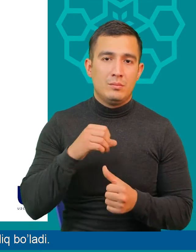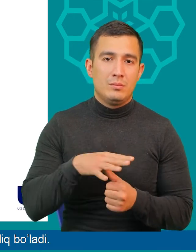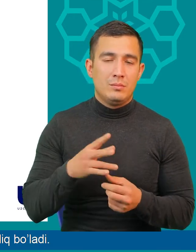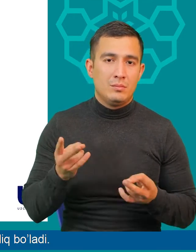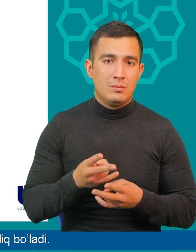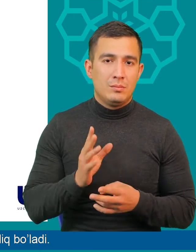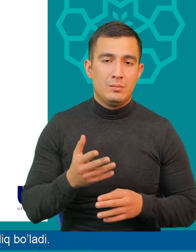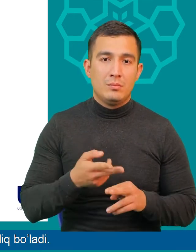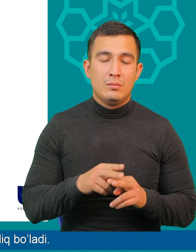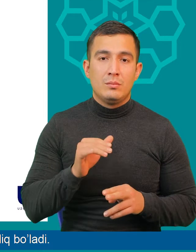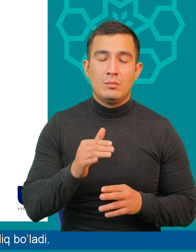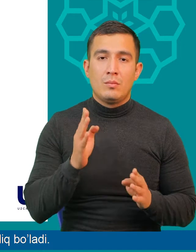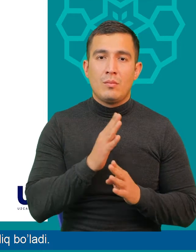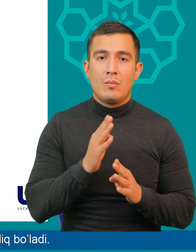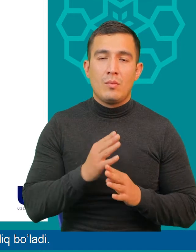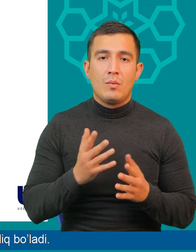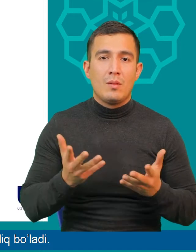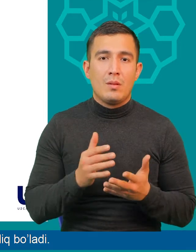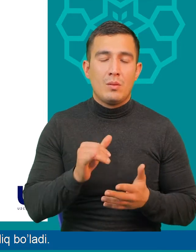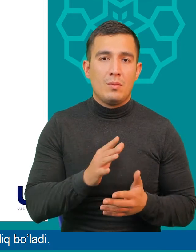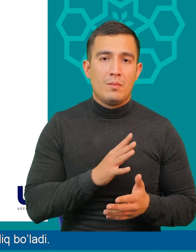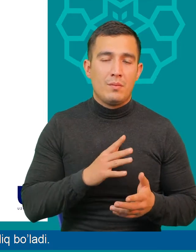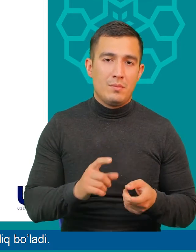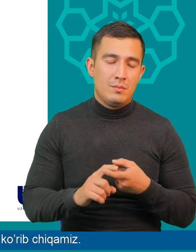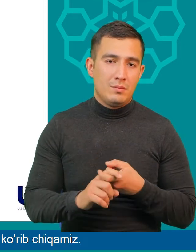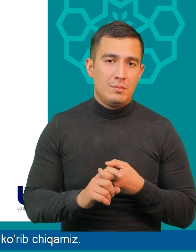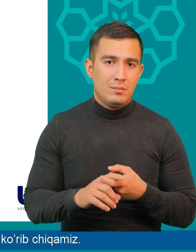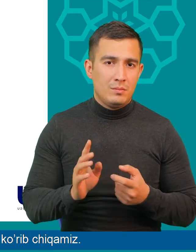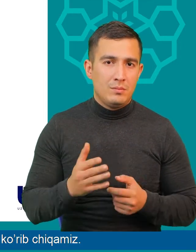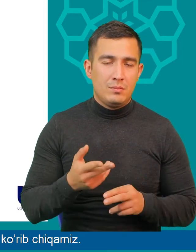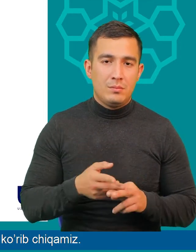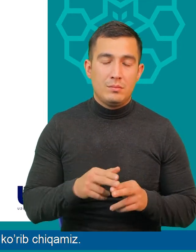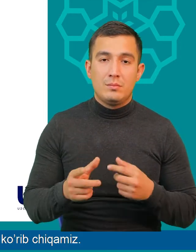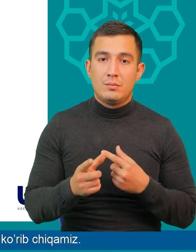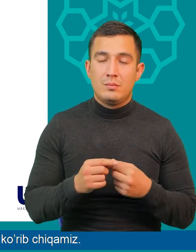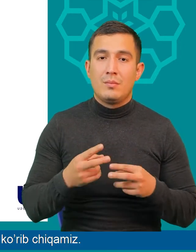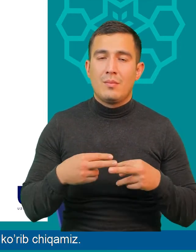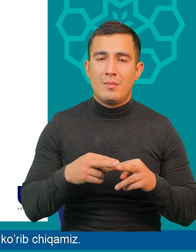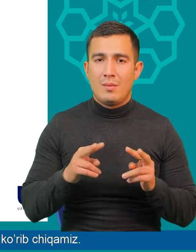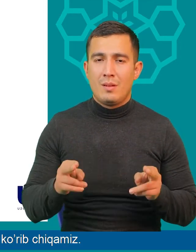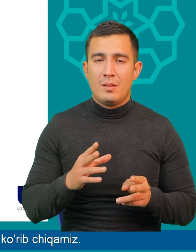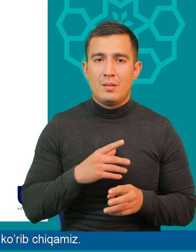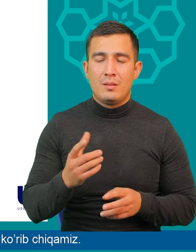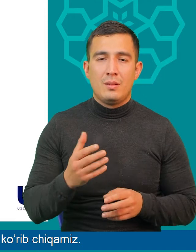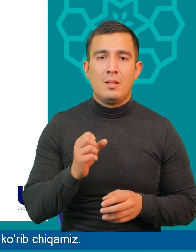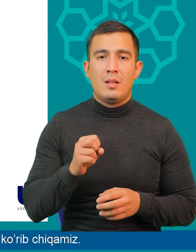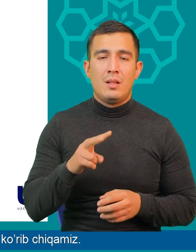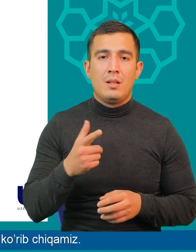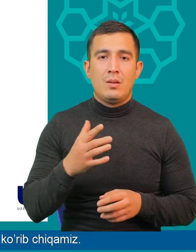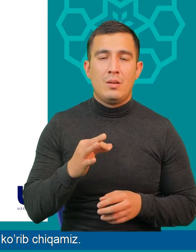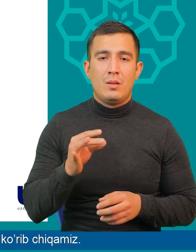bu havoning qanday holatda ekanligiga bog'liq bo'ladi. Endi xuddi shu algoritmni PHP dasturlash